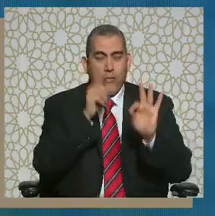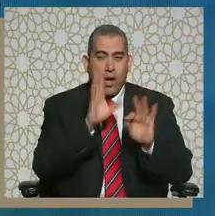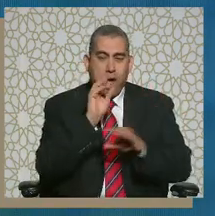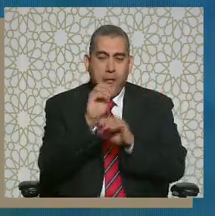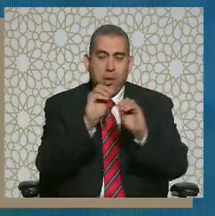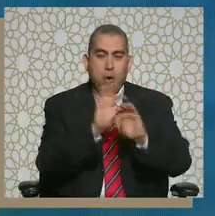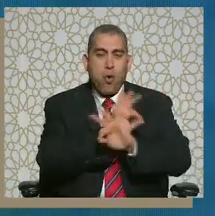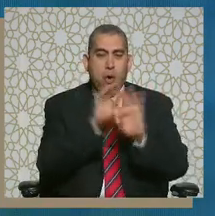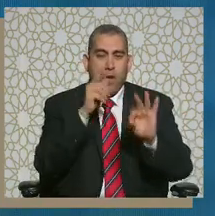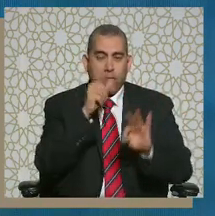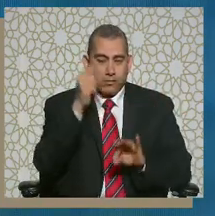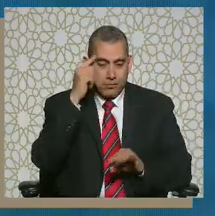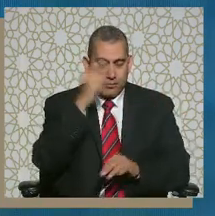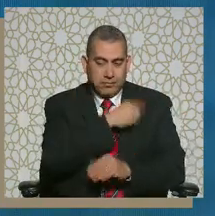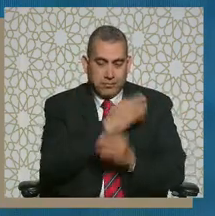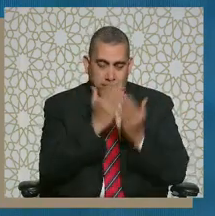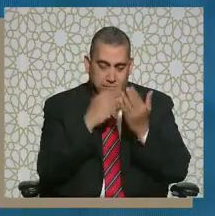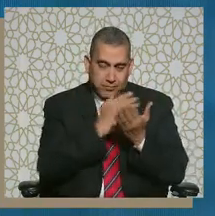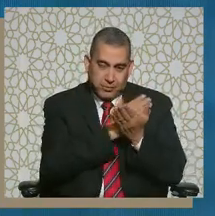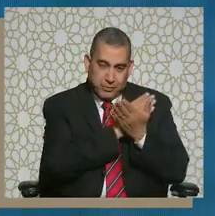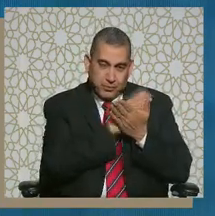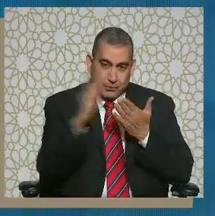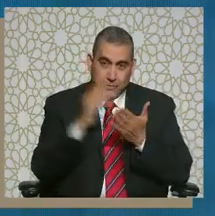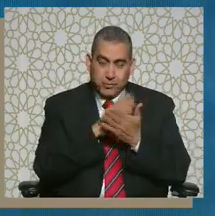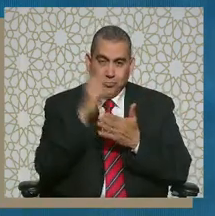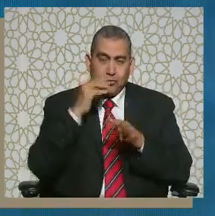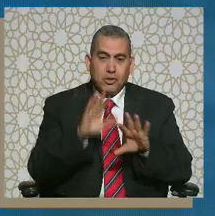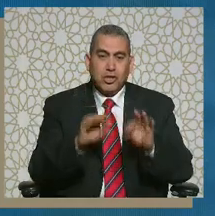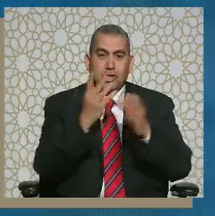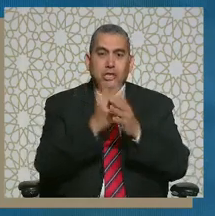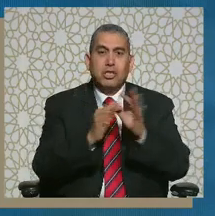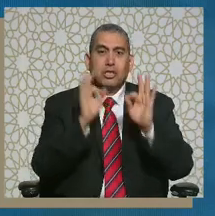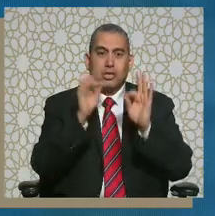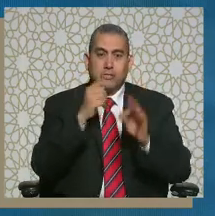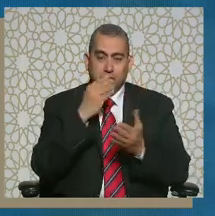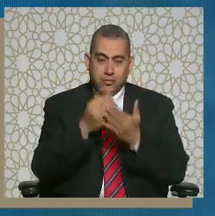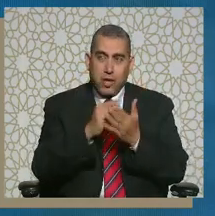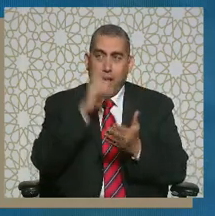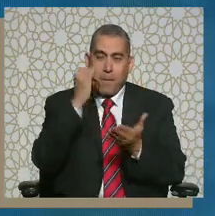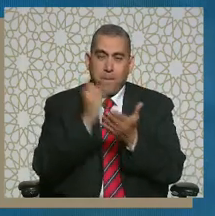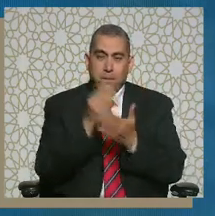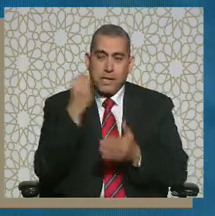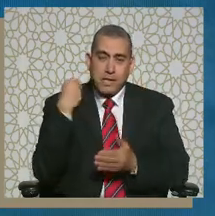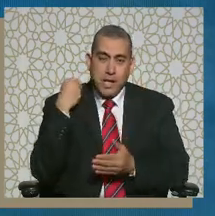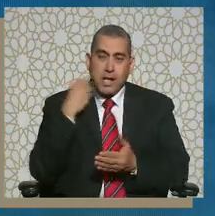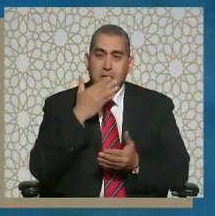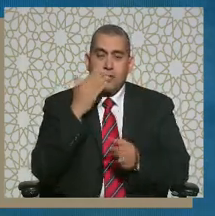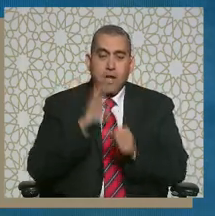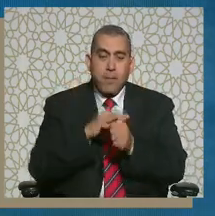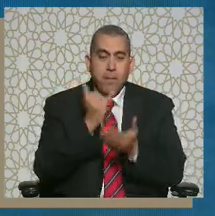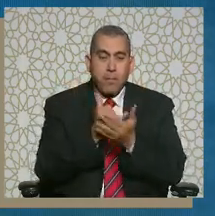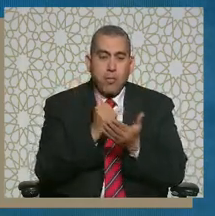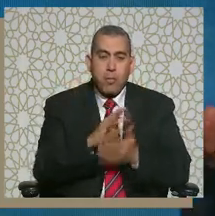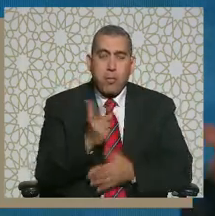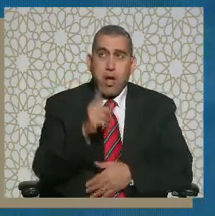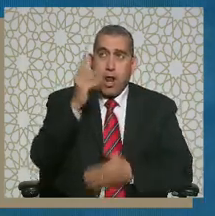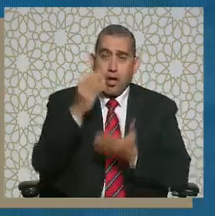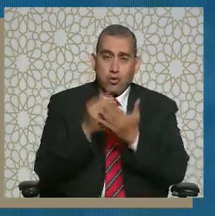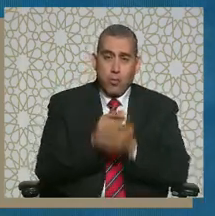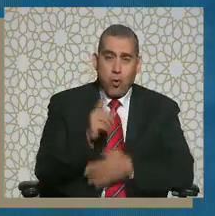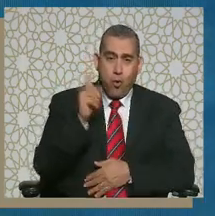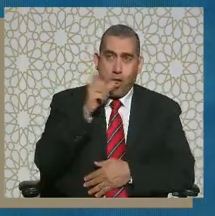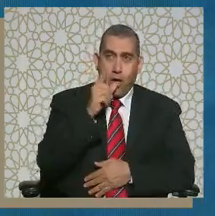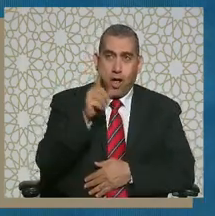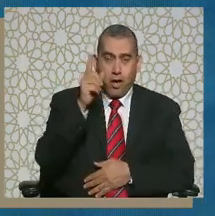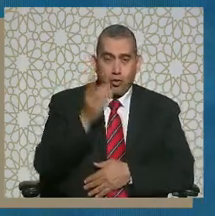كل شيء لما تكون في خصوصيه فانه لي وانا اجزي به فتحس ان انت ربنا سبحانه